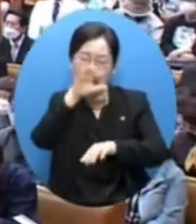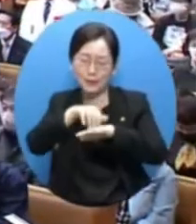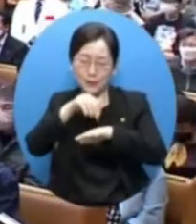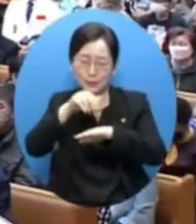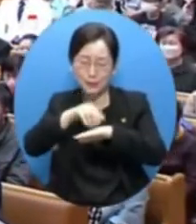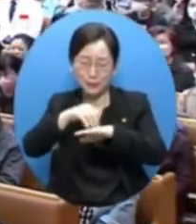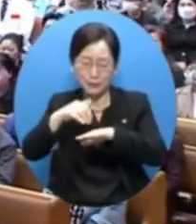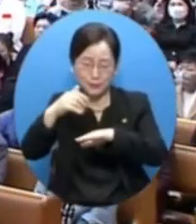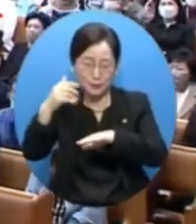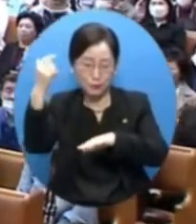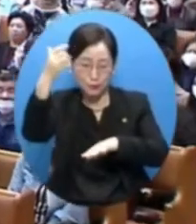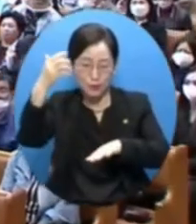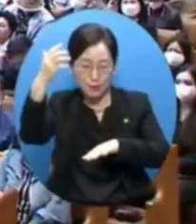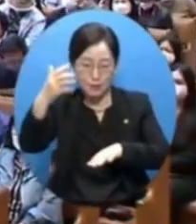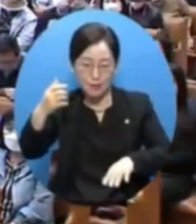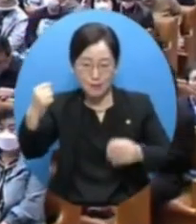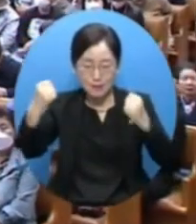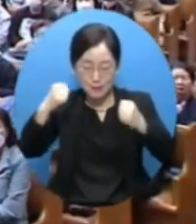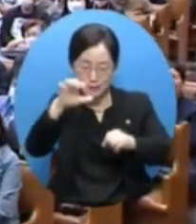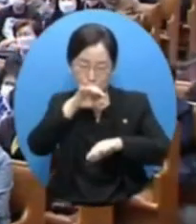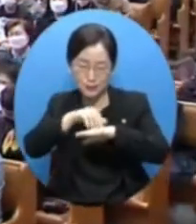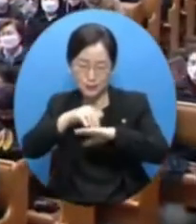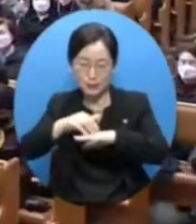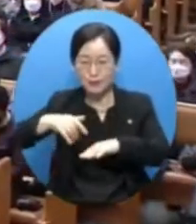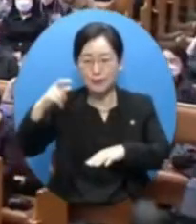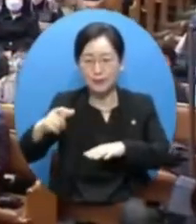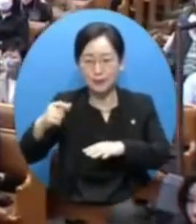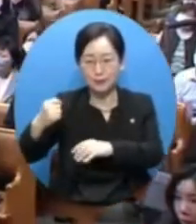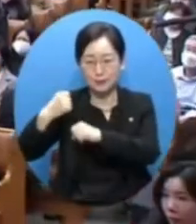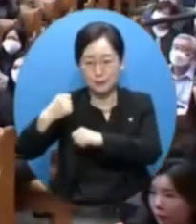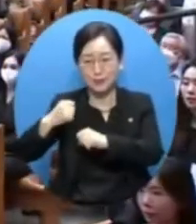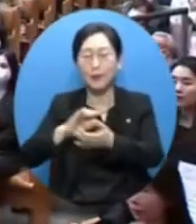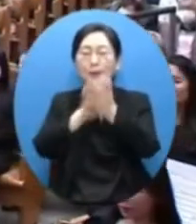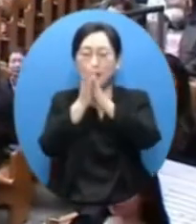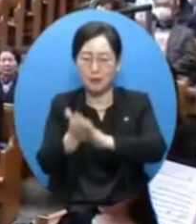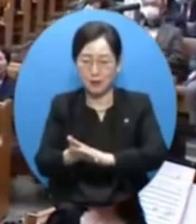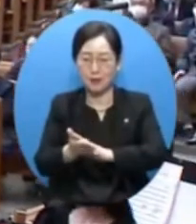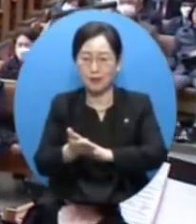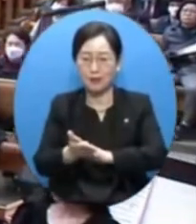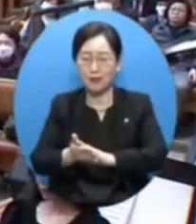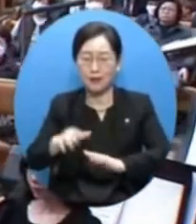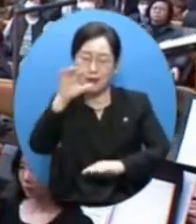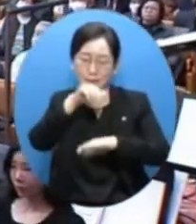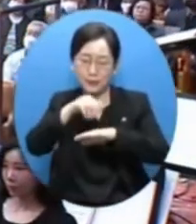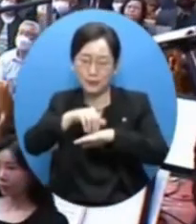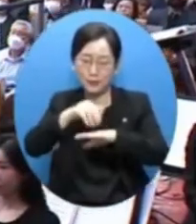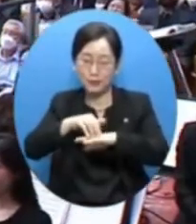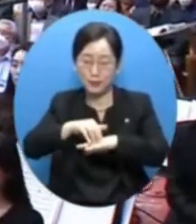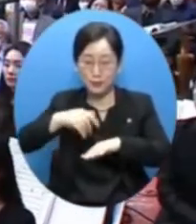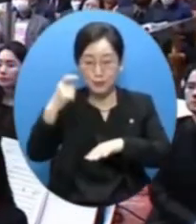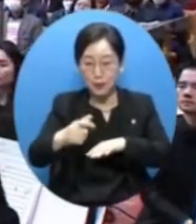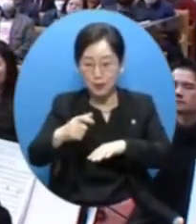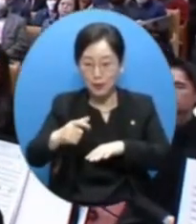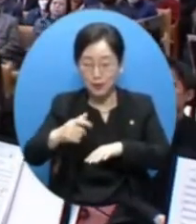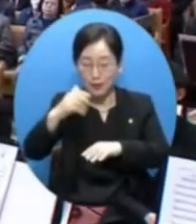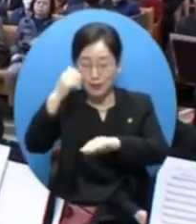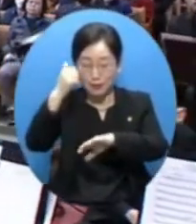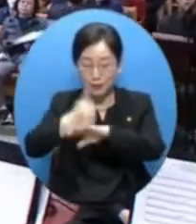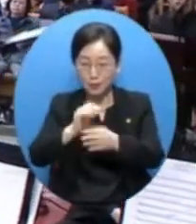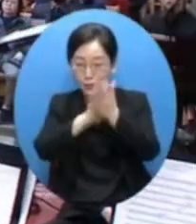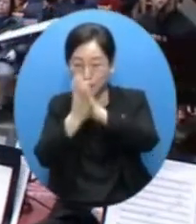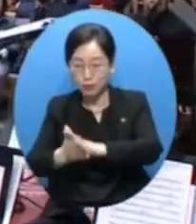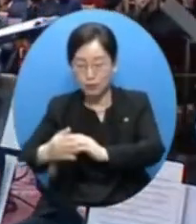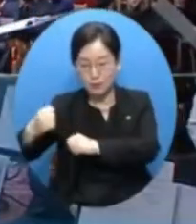우리는 강한 주님의 군사로 변화되게 되는 것입니다. 강한 훈련이 강한 군사를 만들어냅니다.